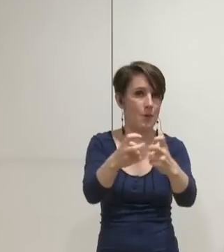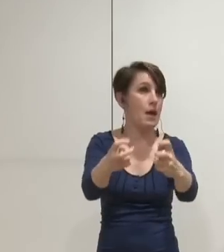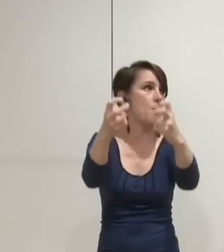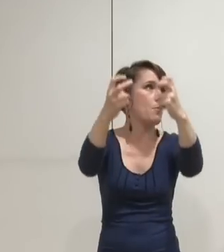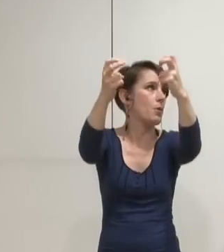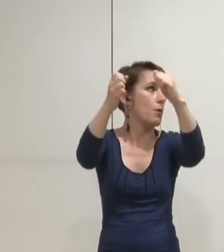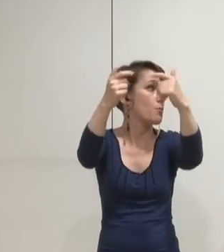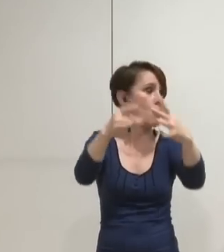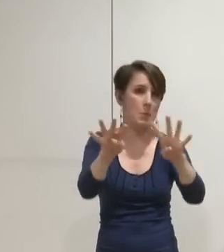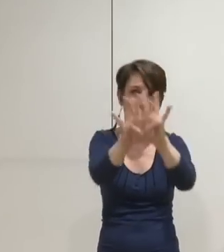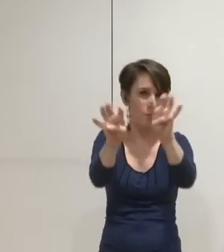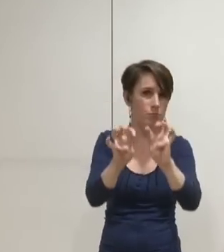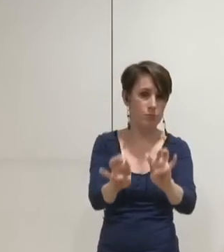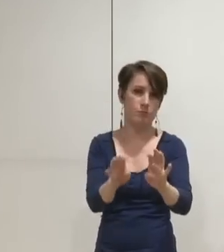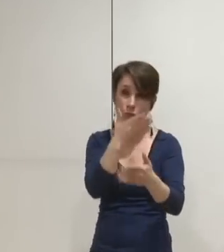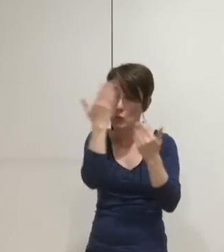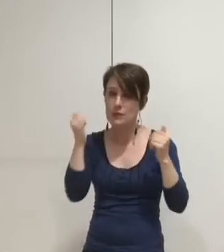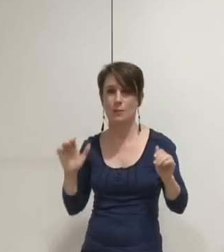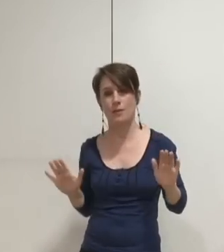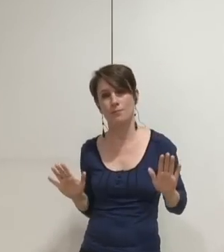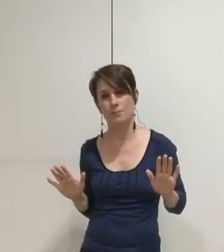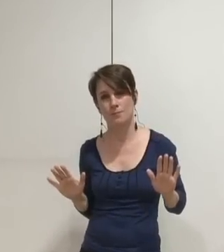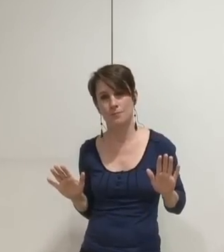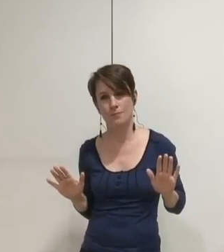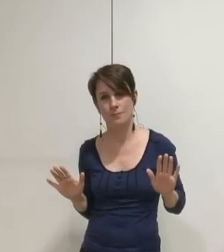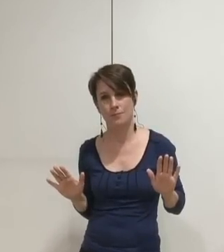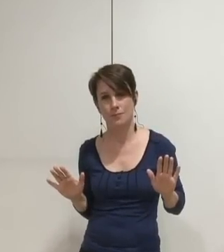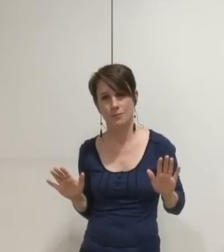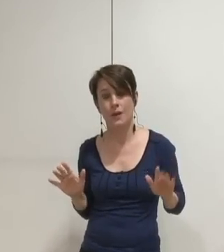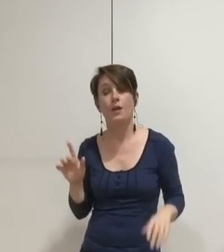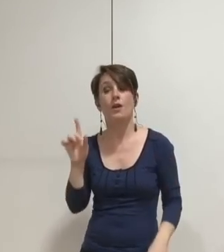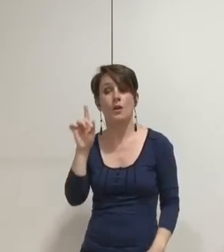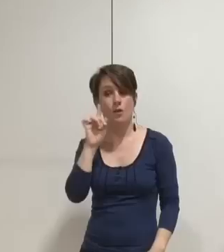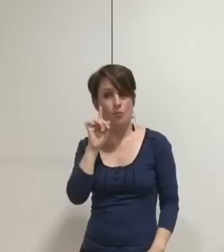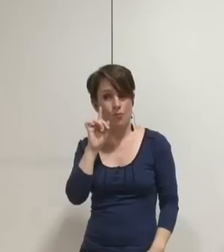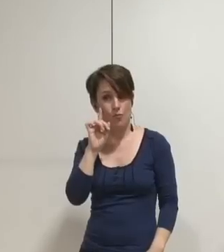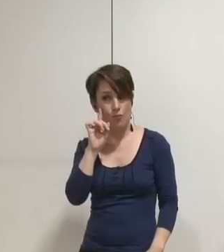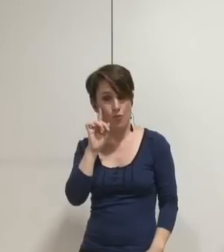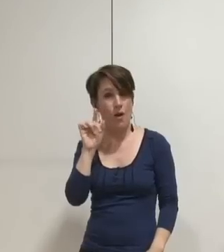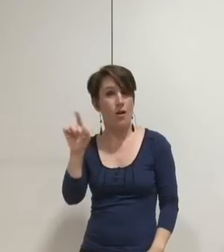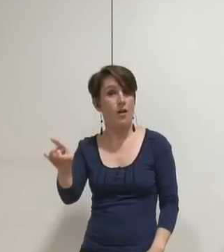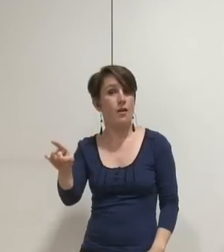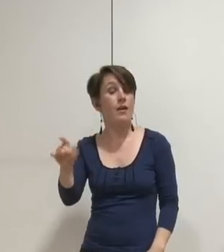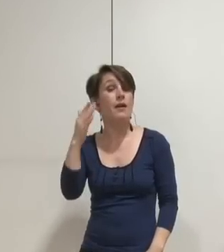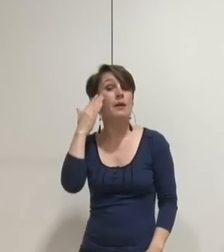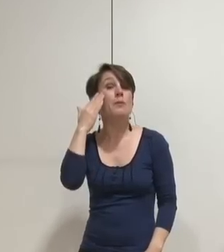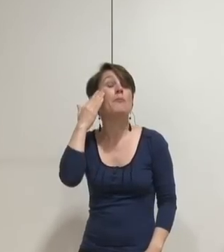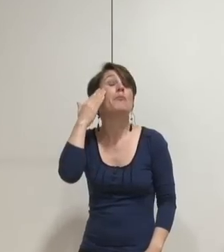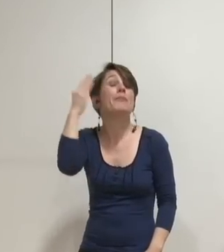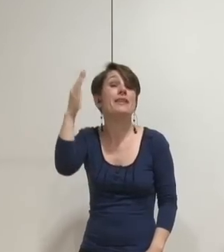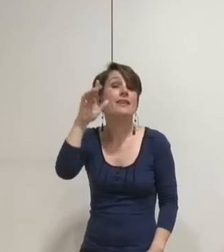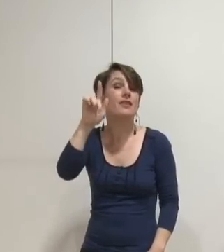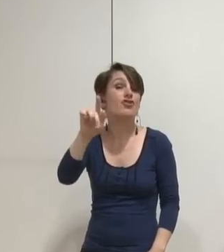économique y compris dans la comparaison des offres puisque nous le savons si g avait été retenu mes chers